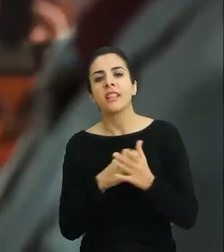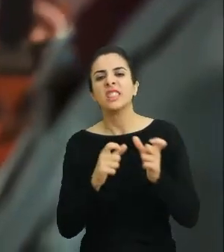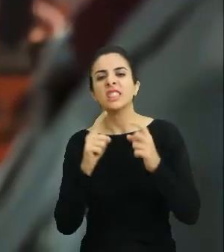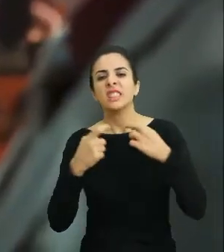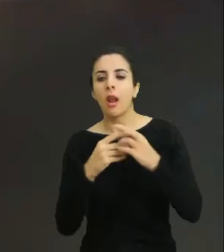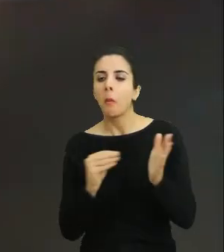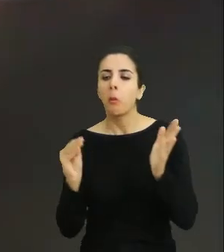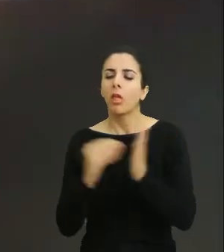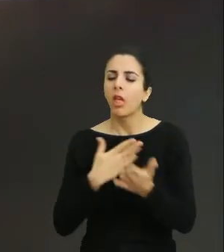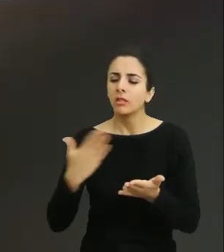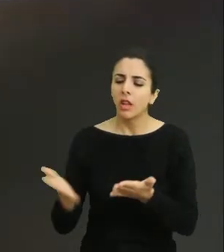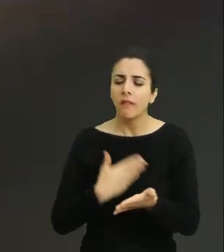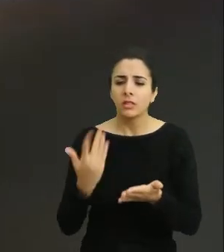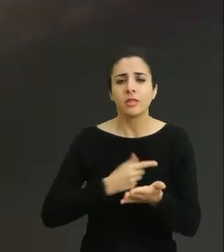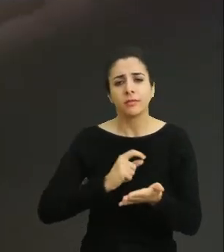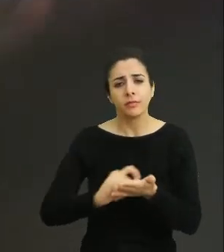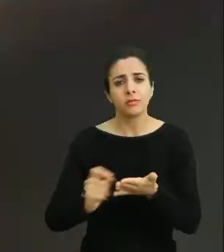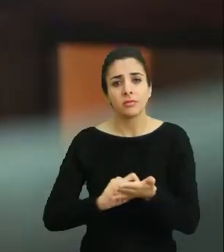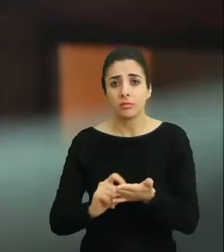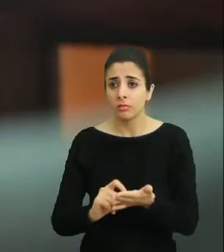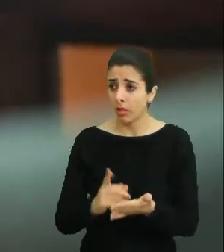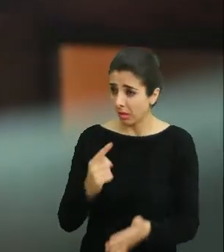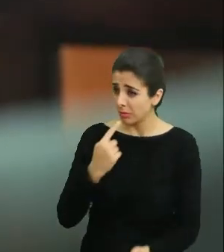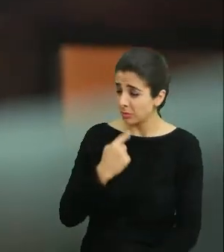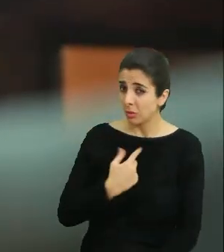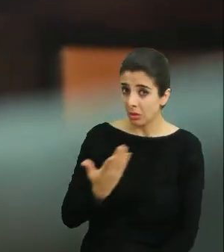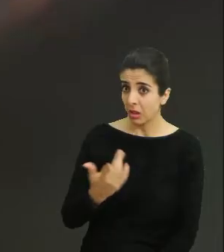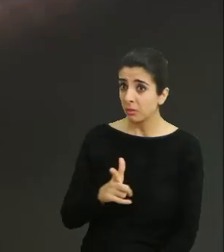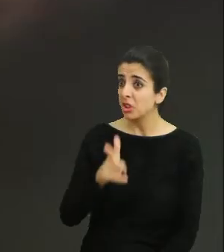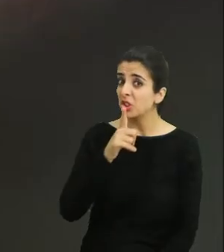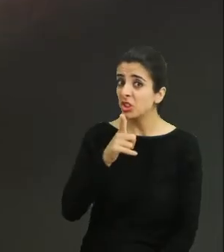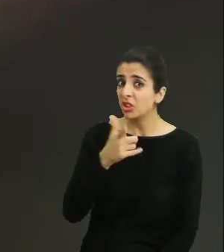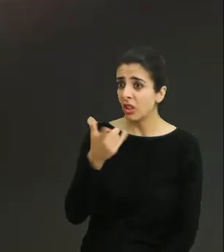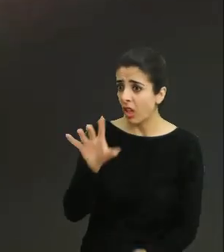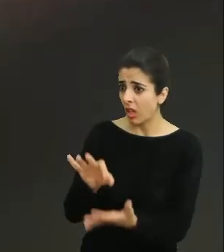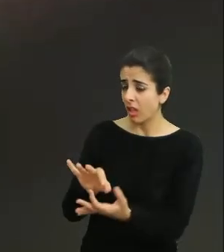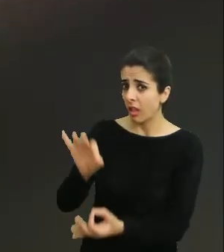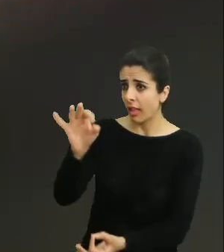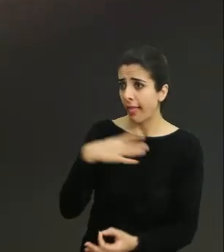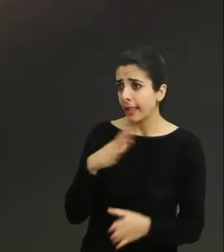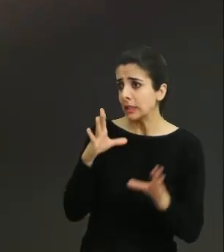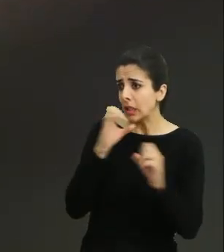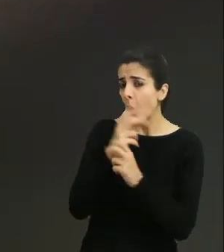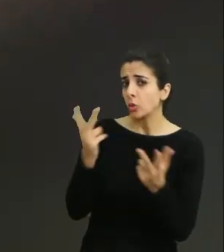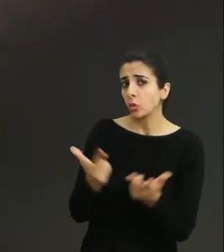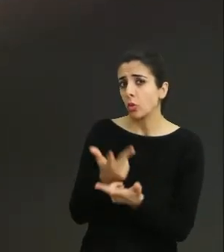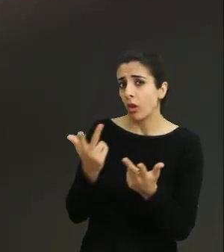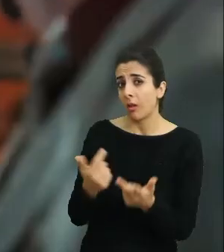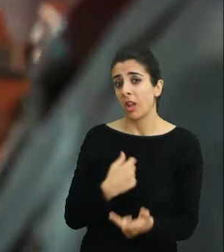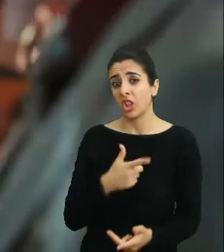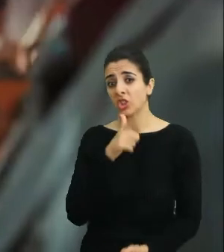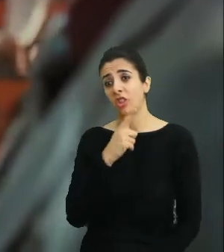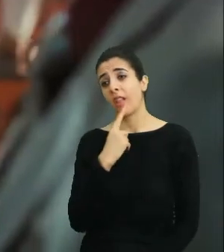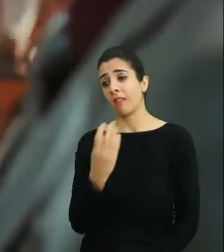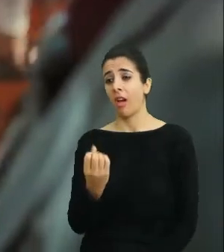sayfalarca yazabilsem. Bana söyleyene bak. Şiir değil, kendisi tepeden tırnağa sır olmuş. Bir de kalkıyor bizim